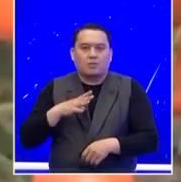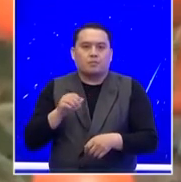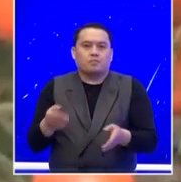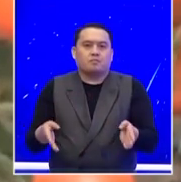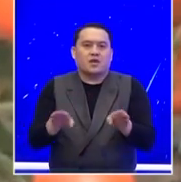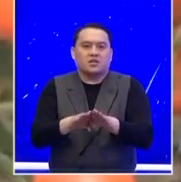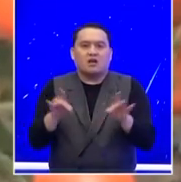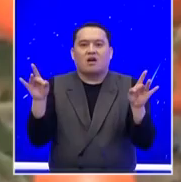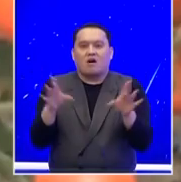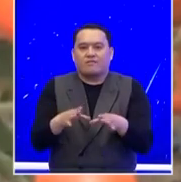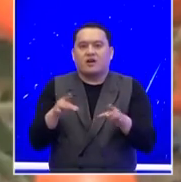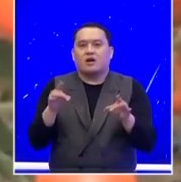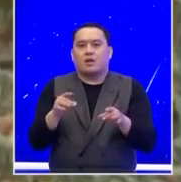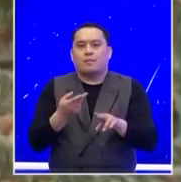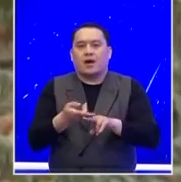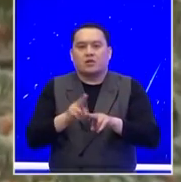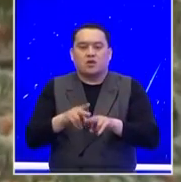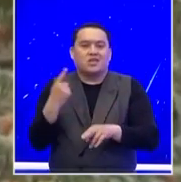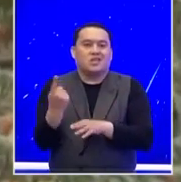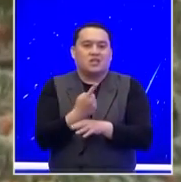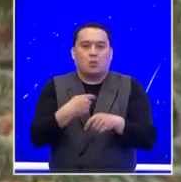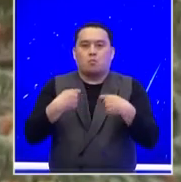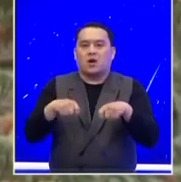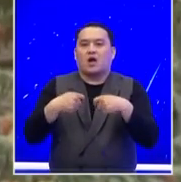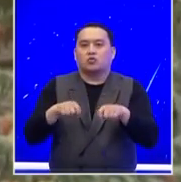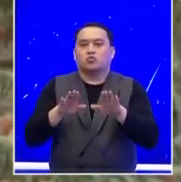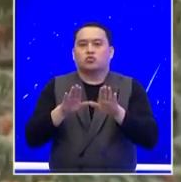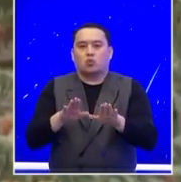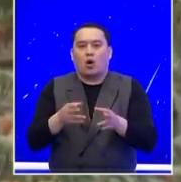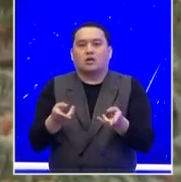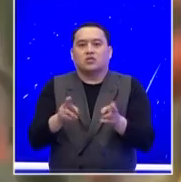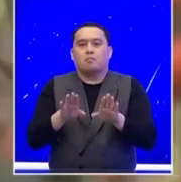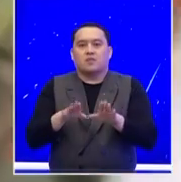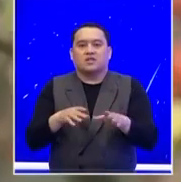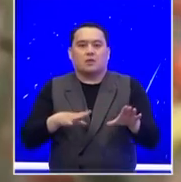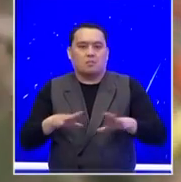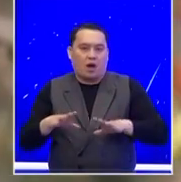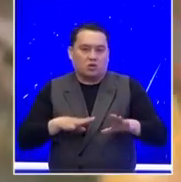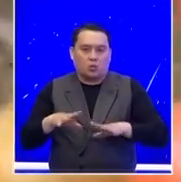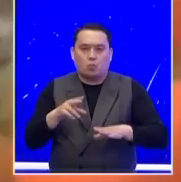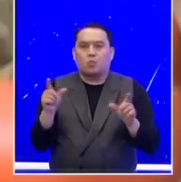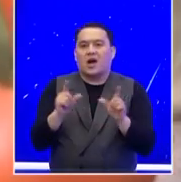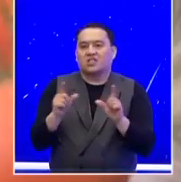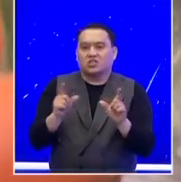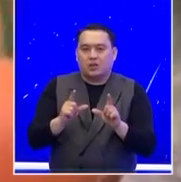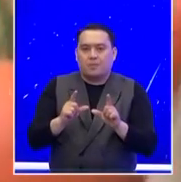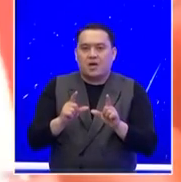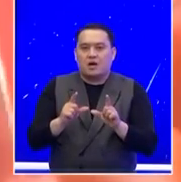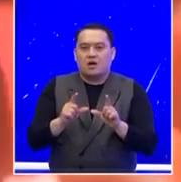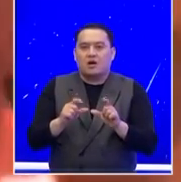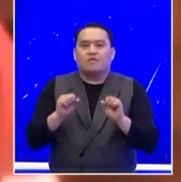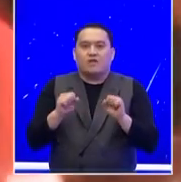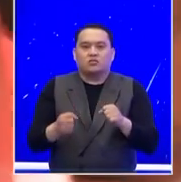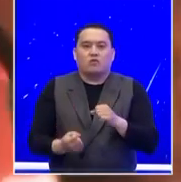работать кафе и рестораны. Поэтому пока единственными покупателями овощей и фруктов остаются местные рынки и продуктовые магазины. На этой